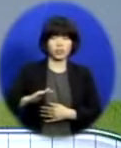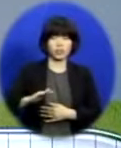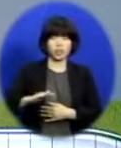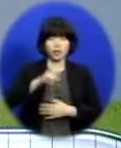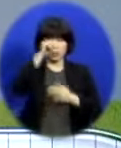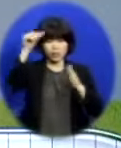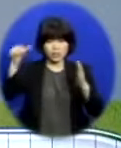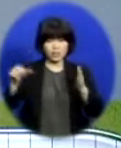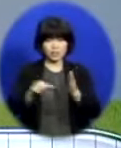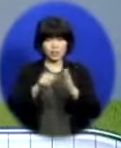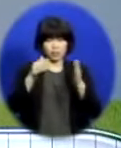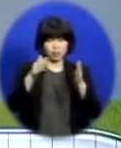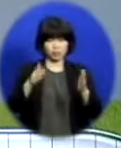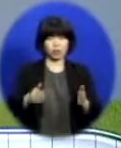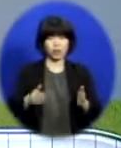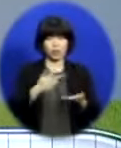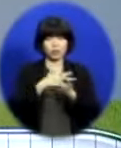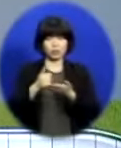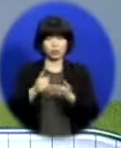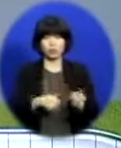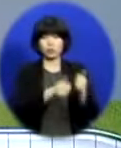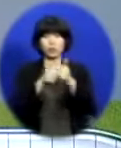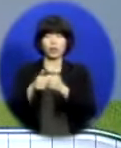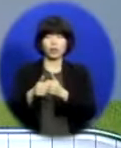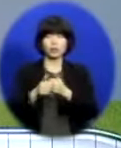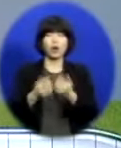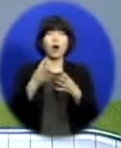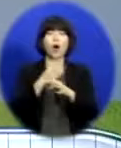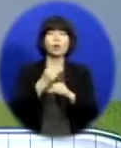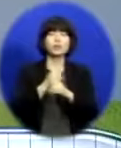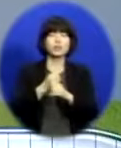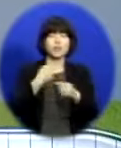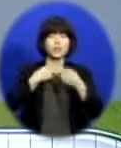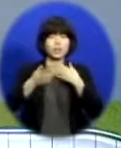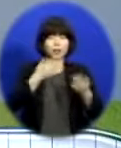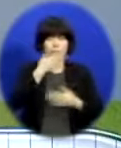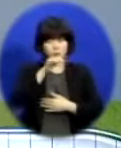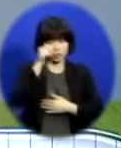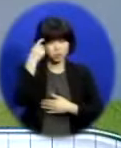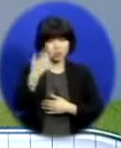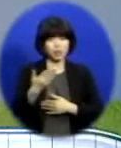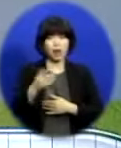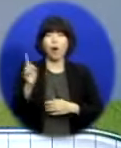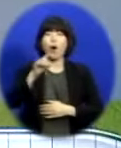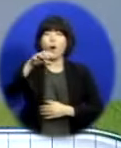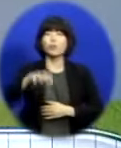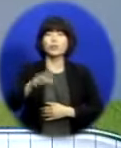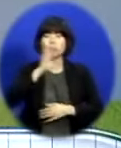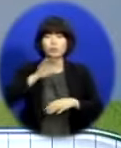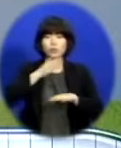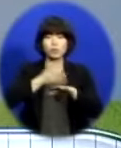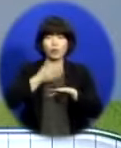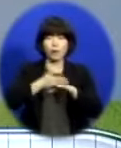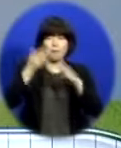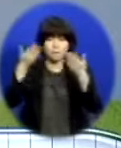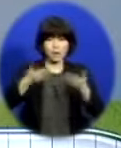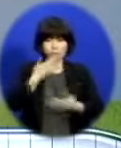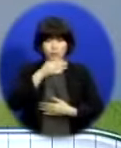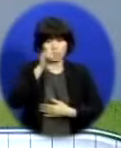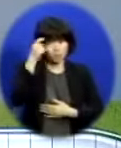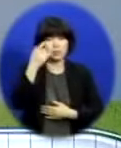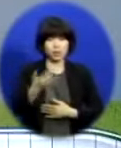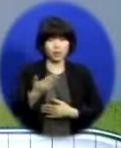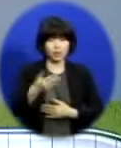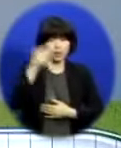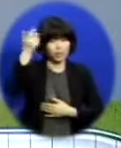생애 중에 주님과 동행하는 일을 언제 경험해 볼 수 있겠어 어디서 훈련 받을 수 있겠나